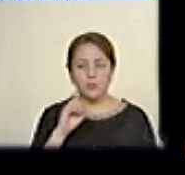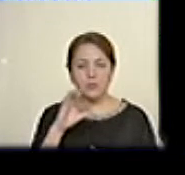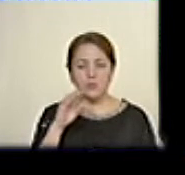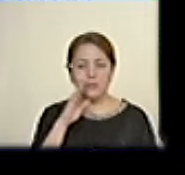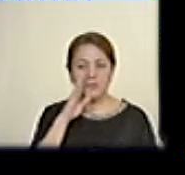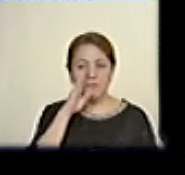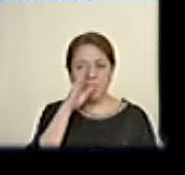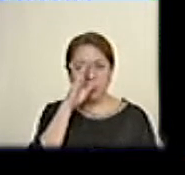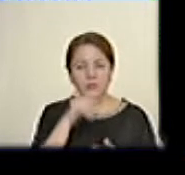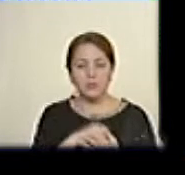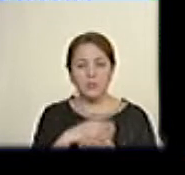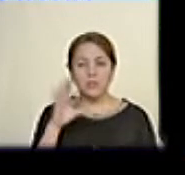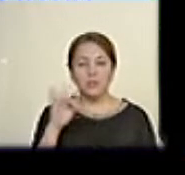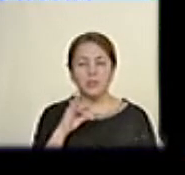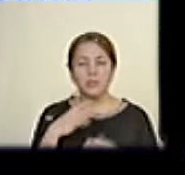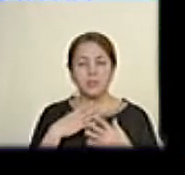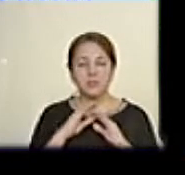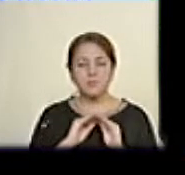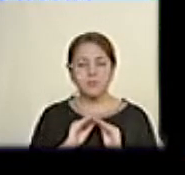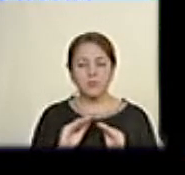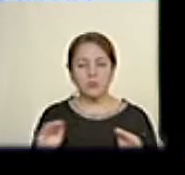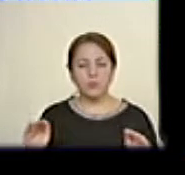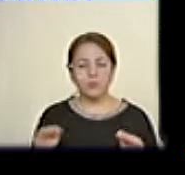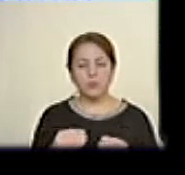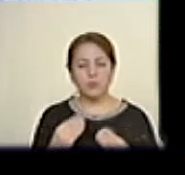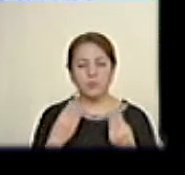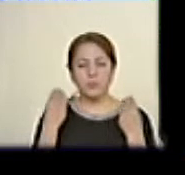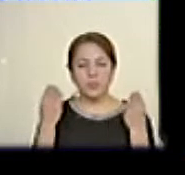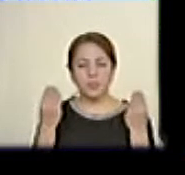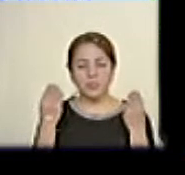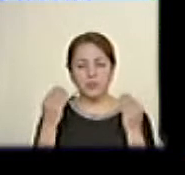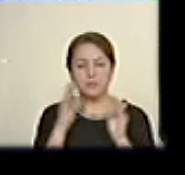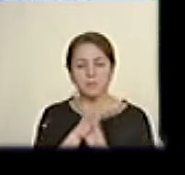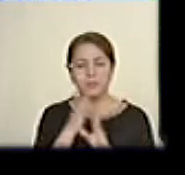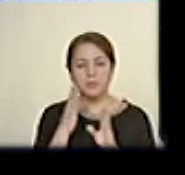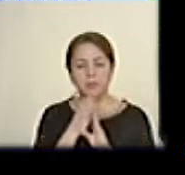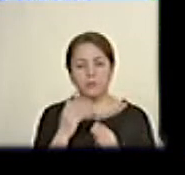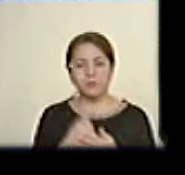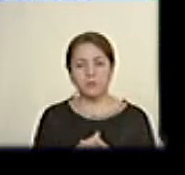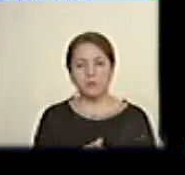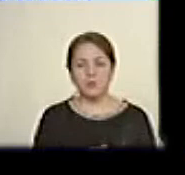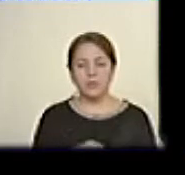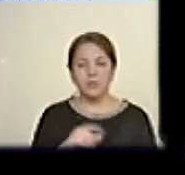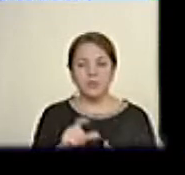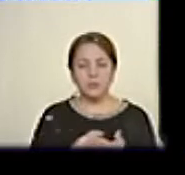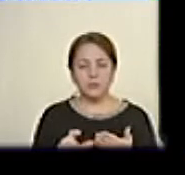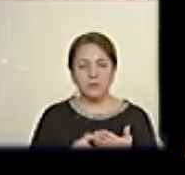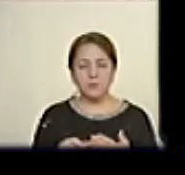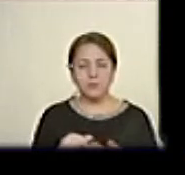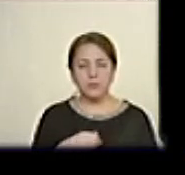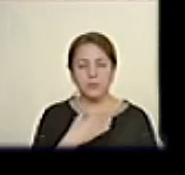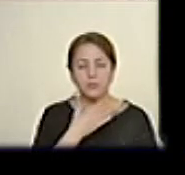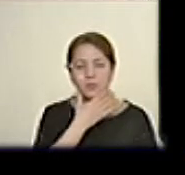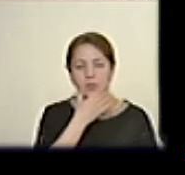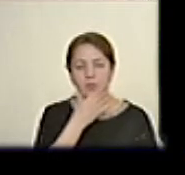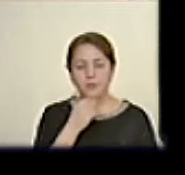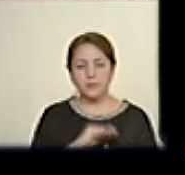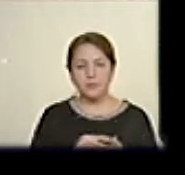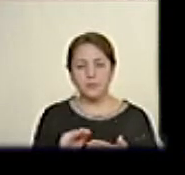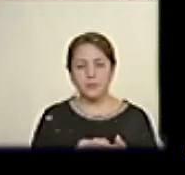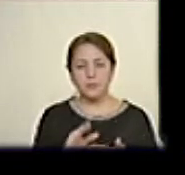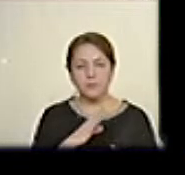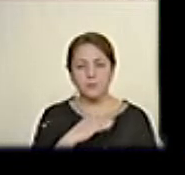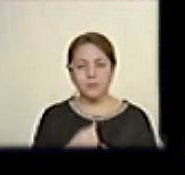и прекрасное природное явление. Стихотворение насыщено изобразительно-выразительными средствами.